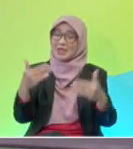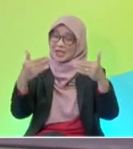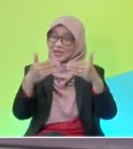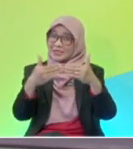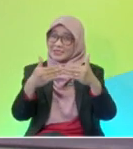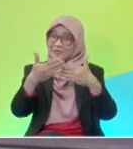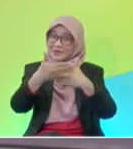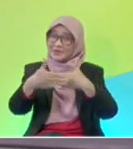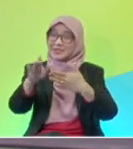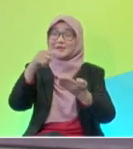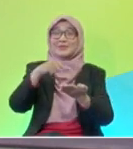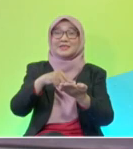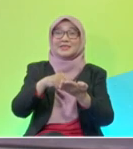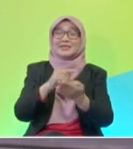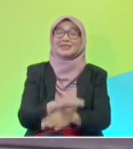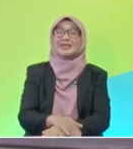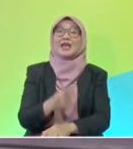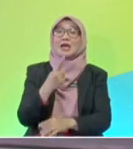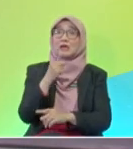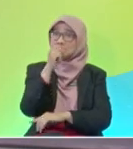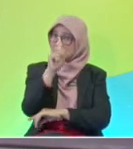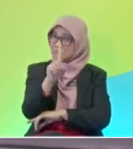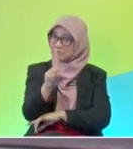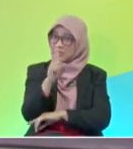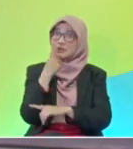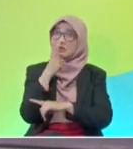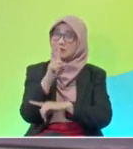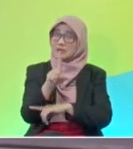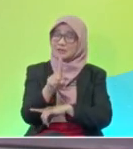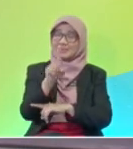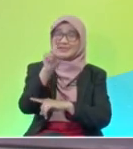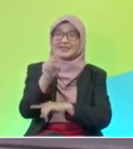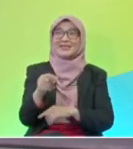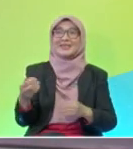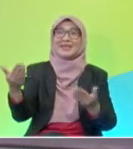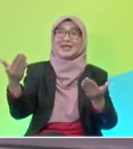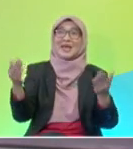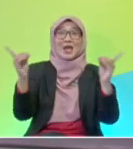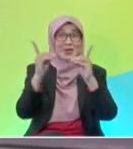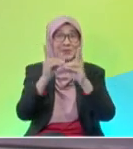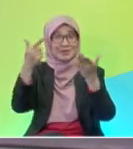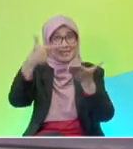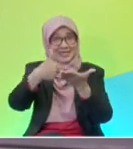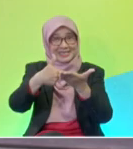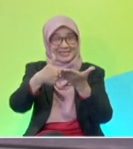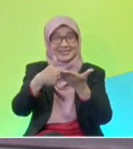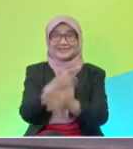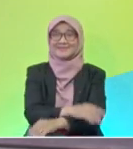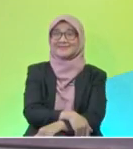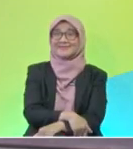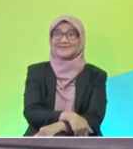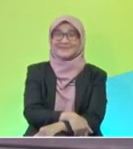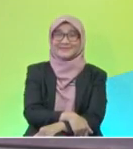aktiviti kita selepas ini Tapi janji tah jangan ke mana-mana kembali semula dalam kelas kita hanya di tahap satu Didik TV